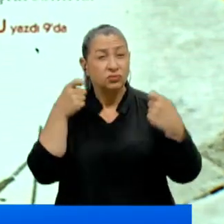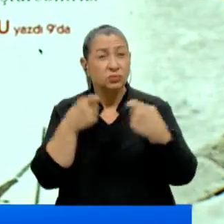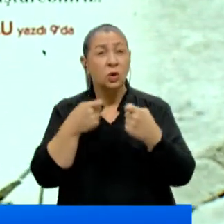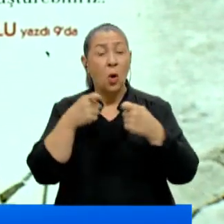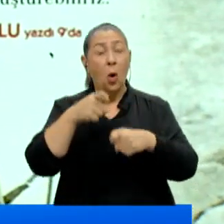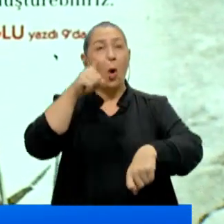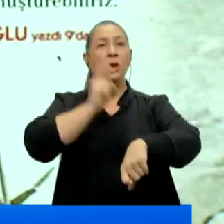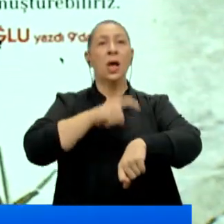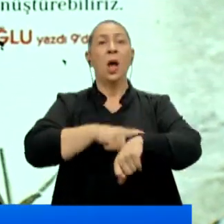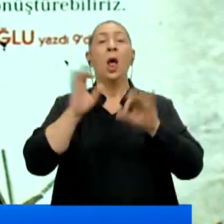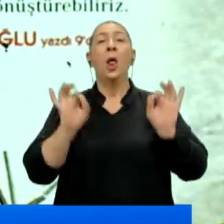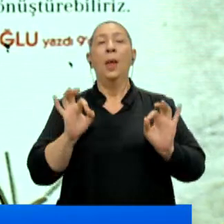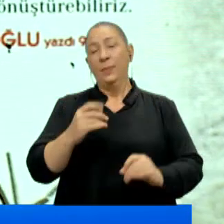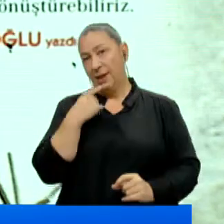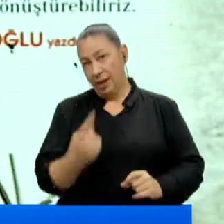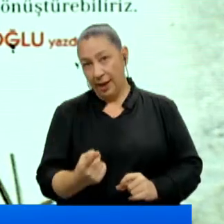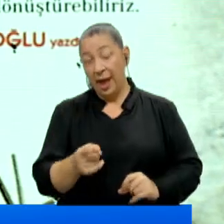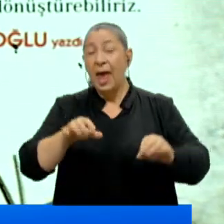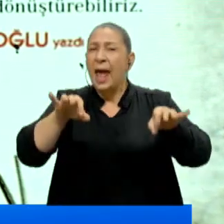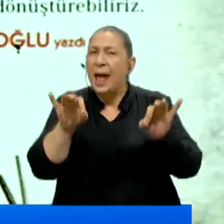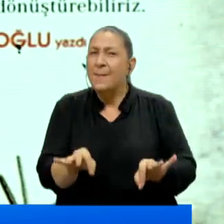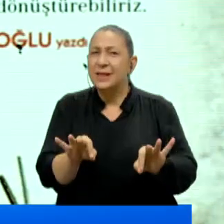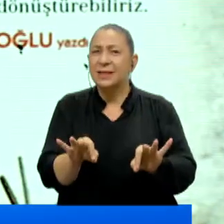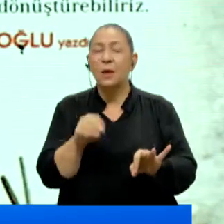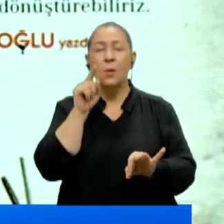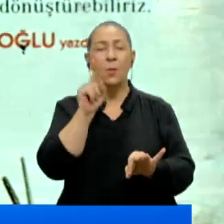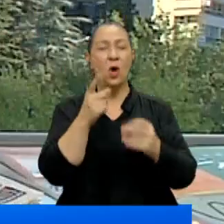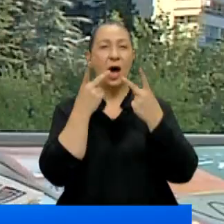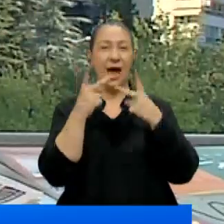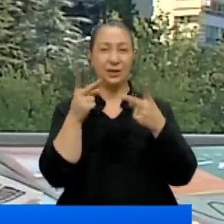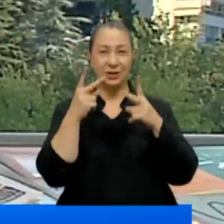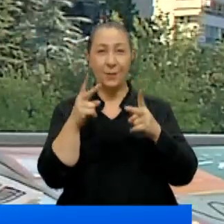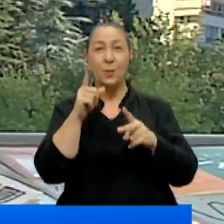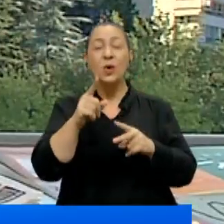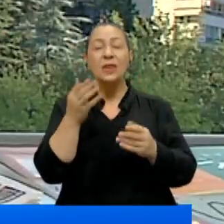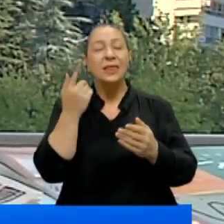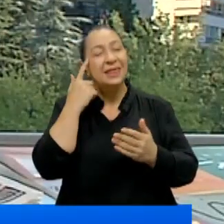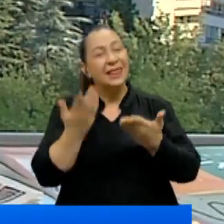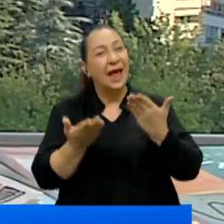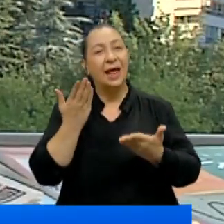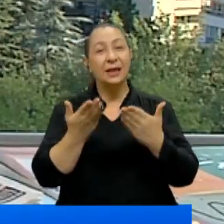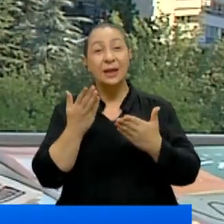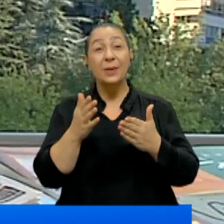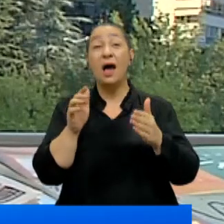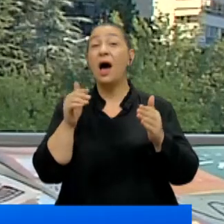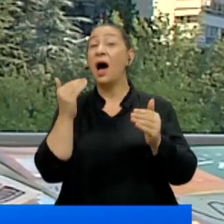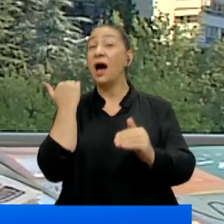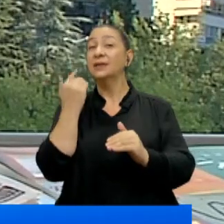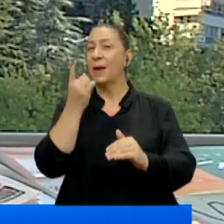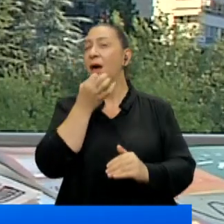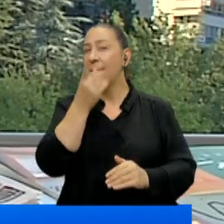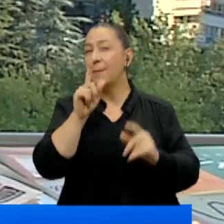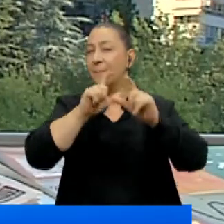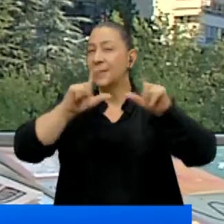dönüm noktası olduğunu söyledi ve hemen bu açıklamaların, bu değerlendirmelerin ardında bir haber,